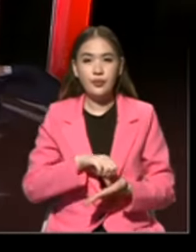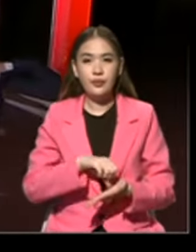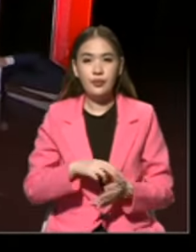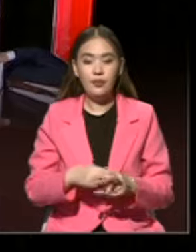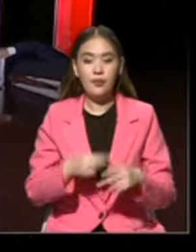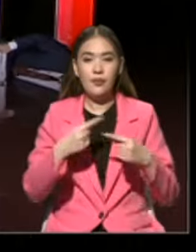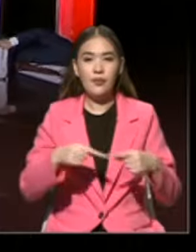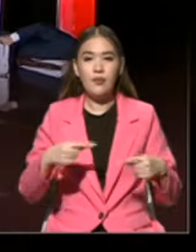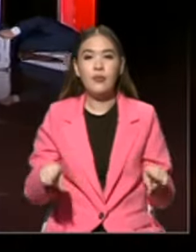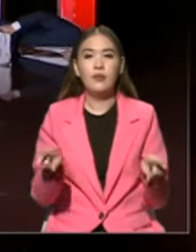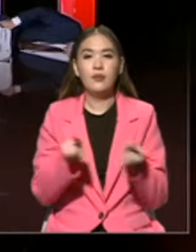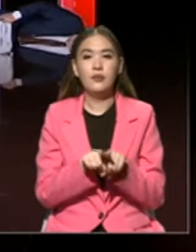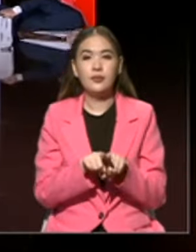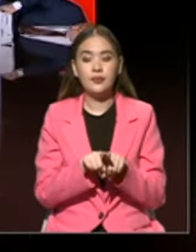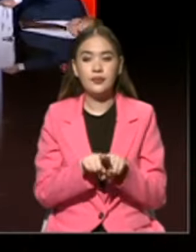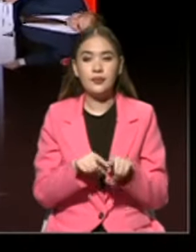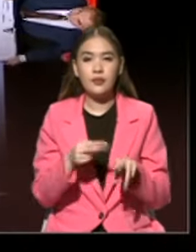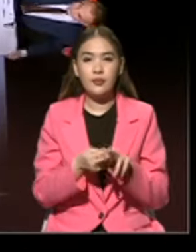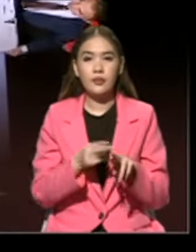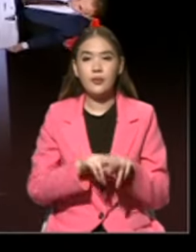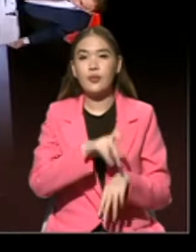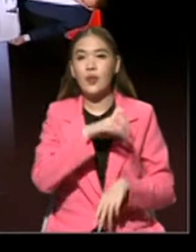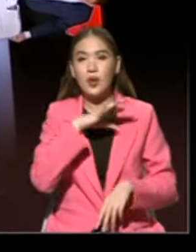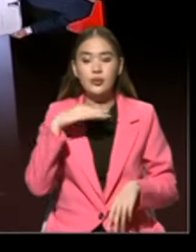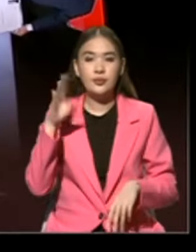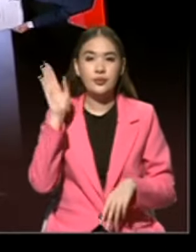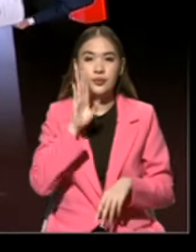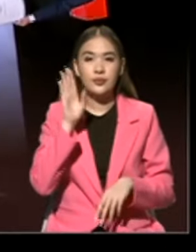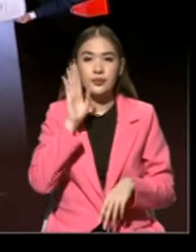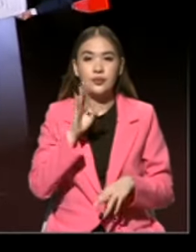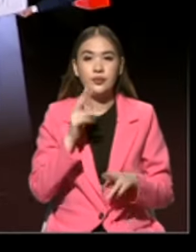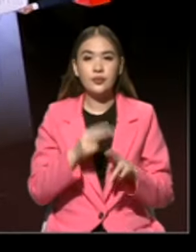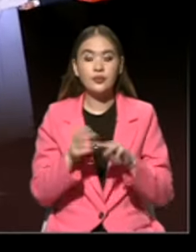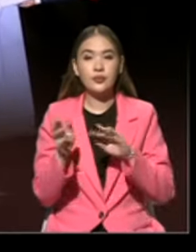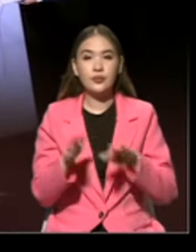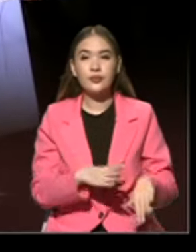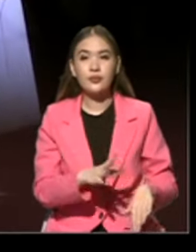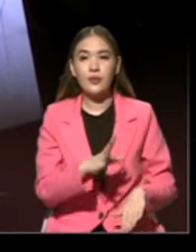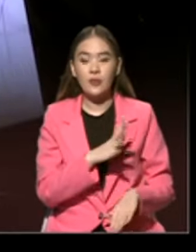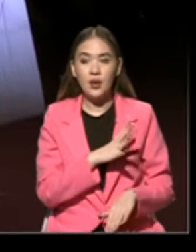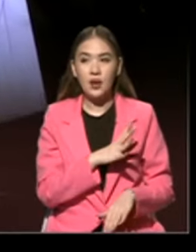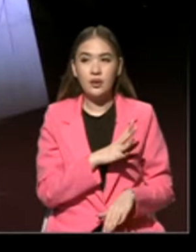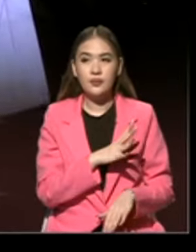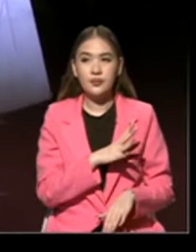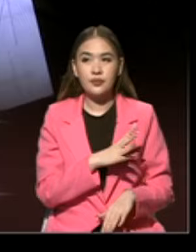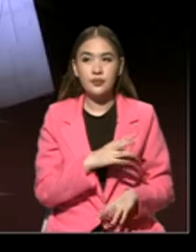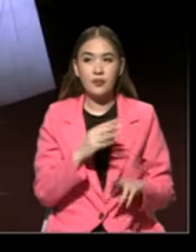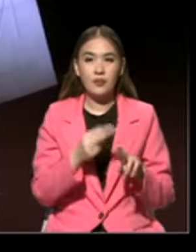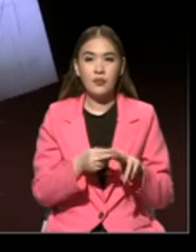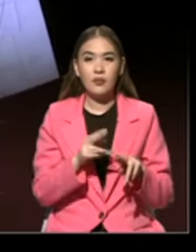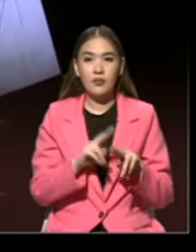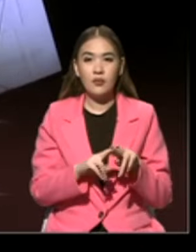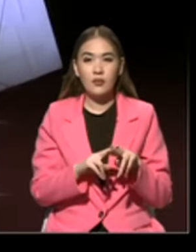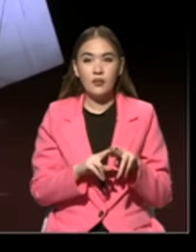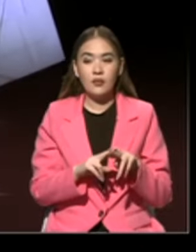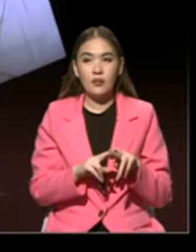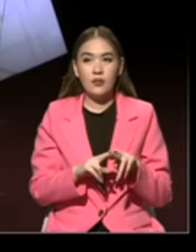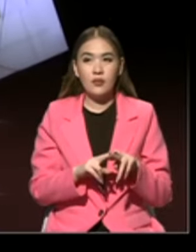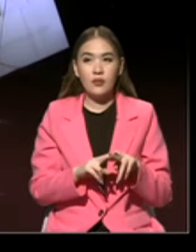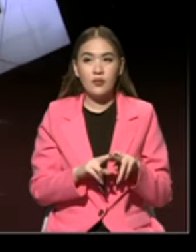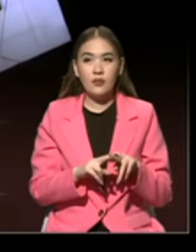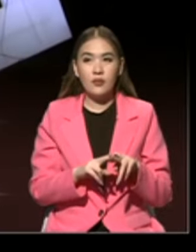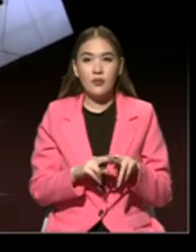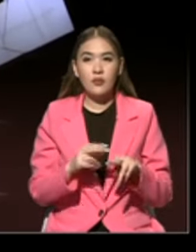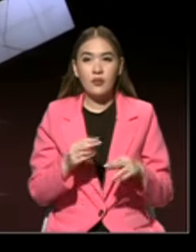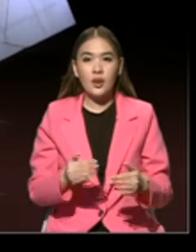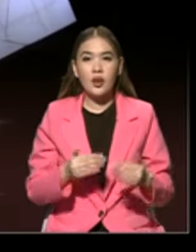Одан басқа, мынау көп суға кеткен малдардың буаз малдары көп кетті.